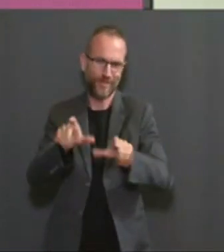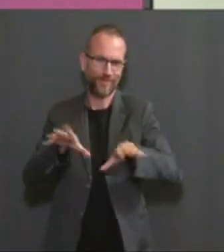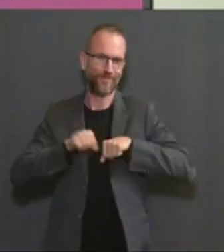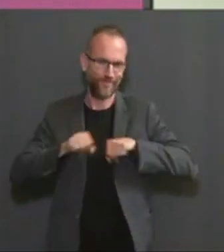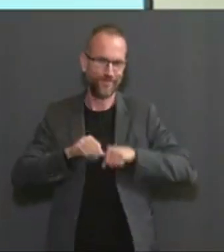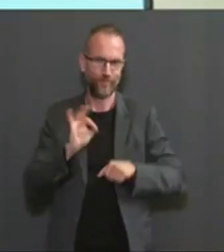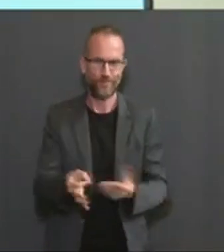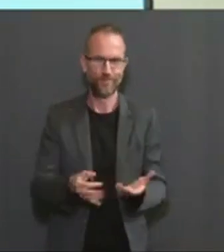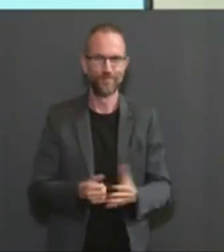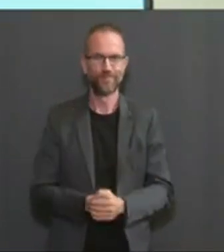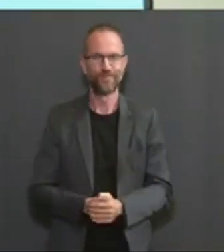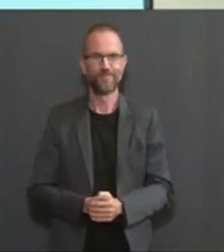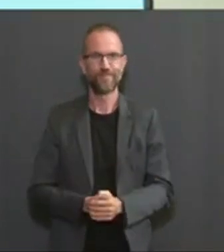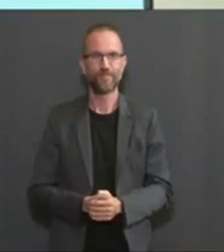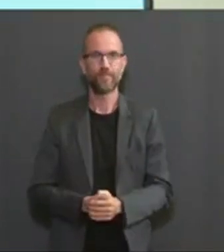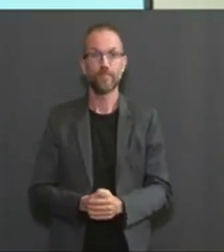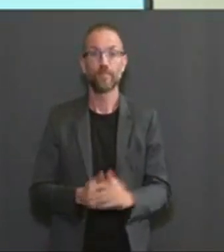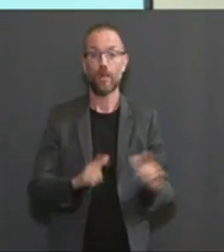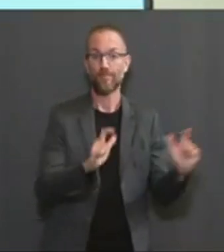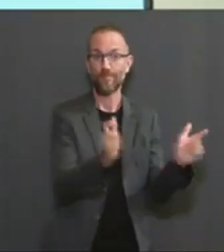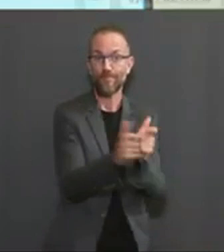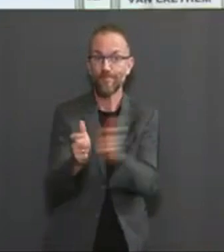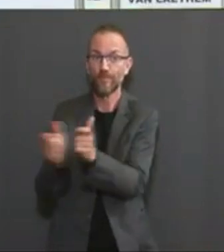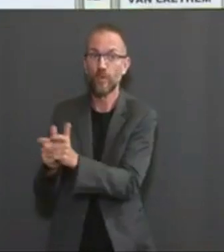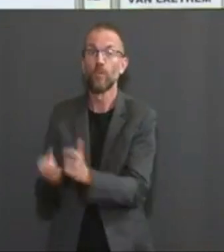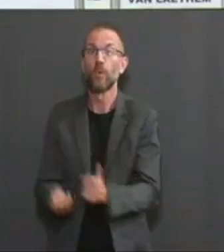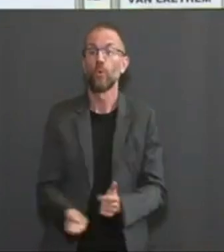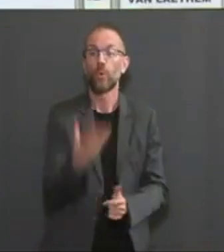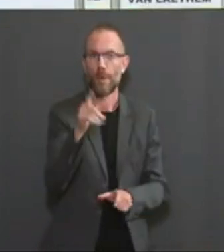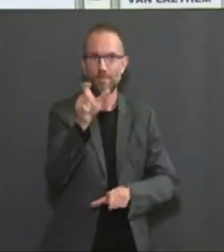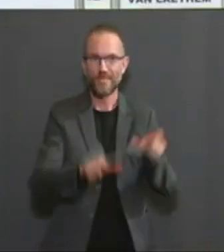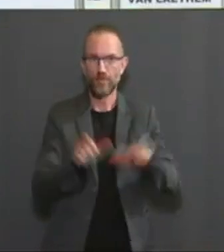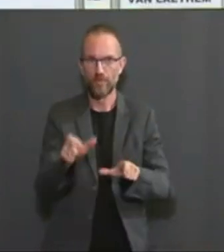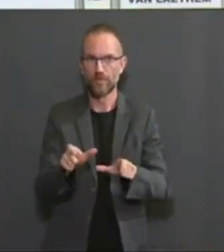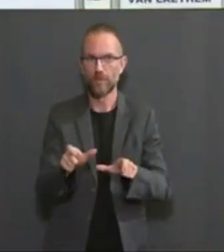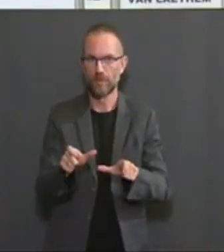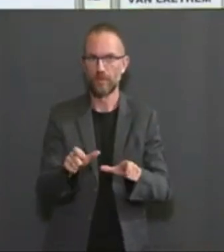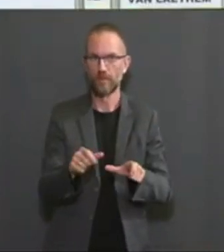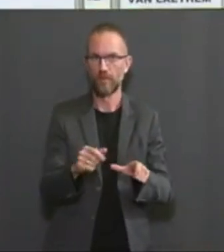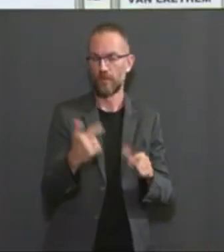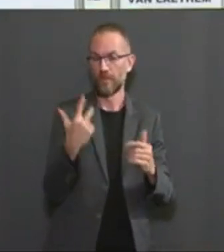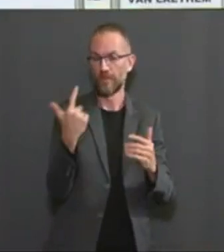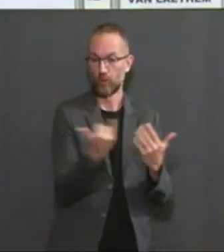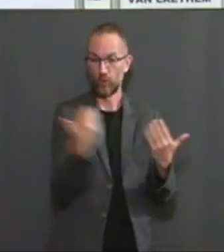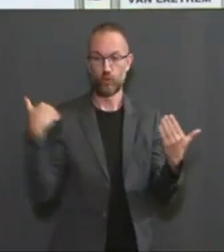de nouveaux cas, on a sur les 7 derniers jours, en moyenne, comme vous voyez sur la diapositive,